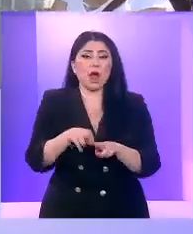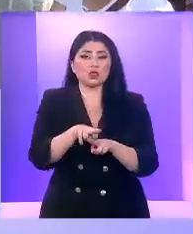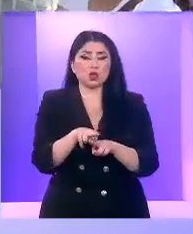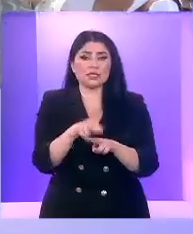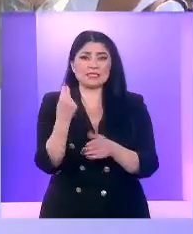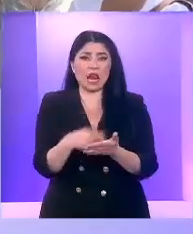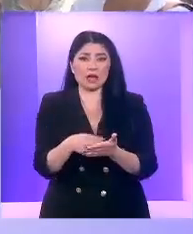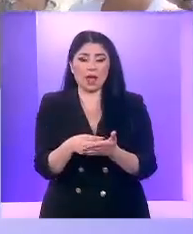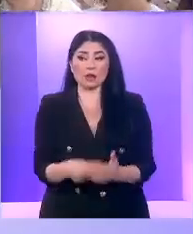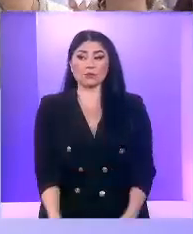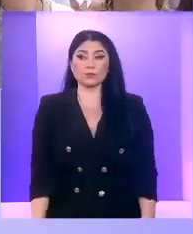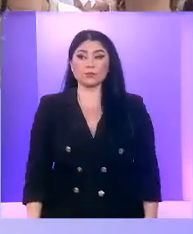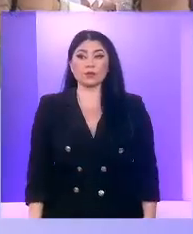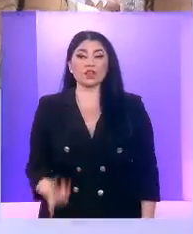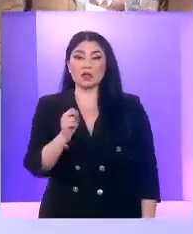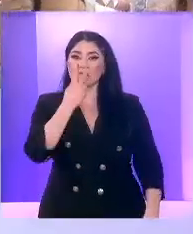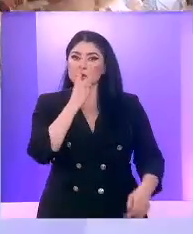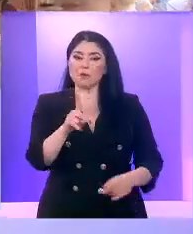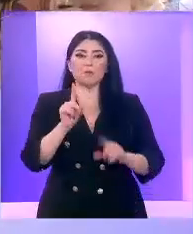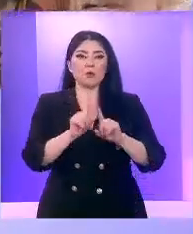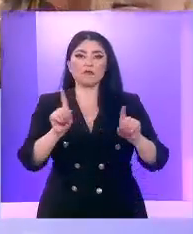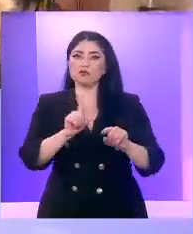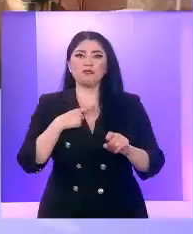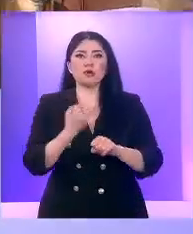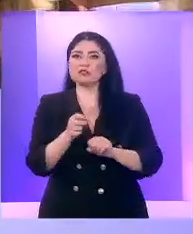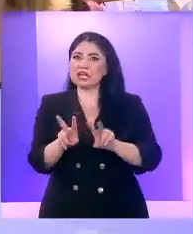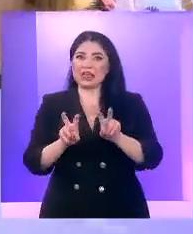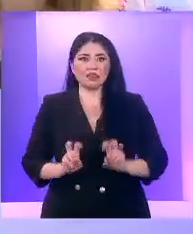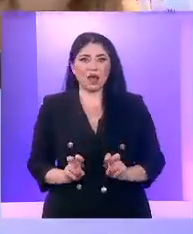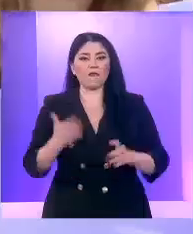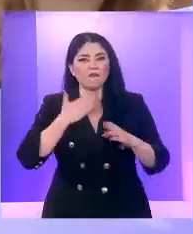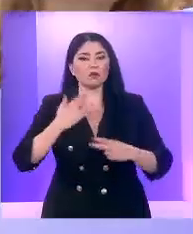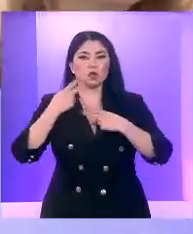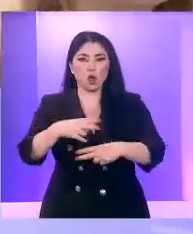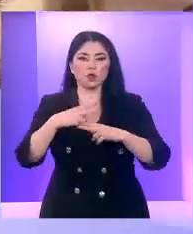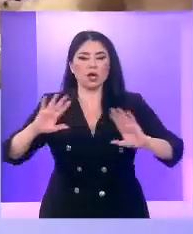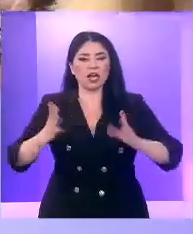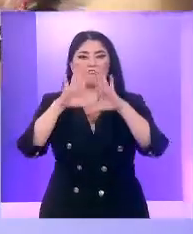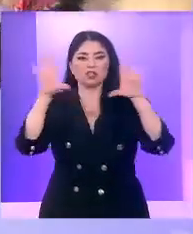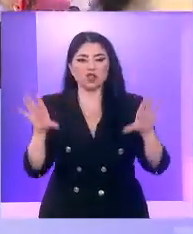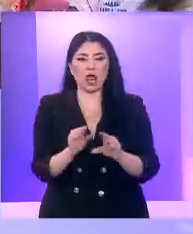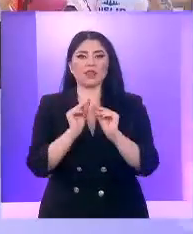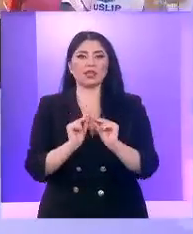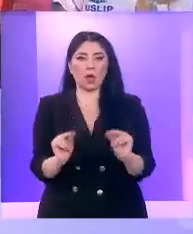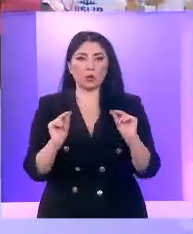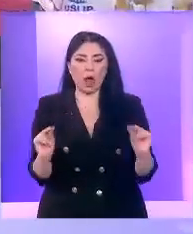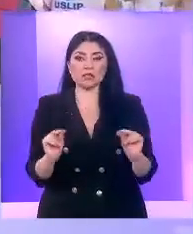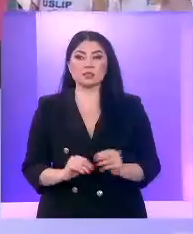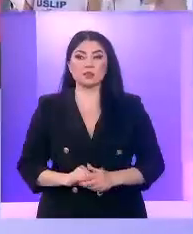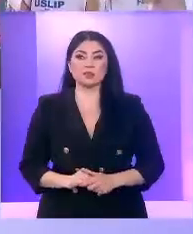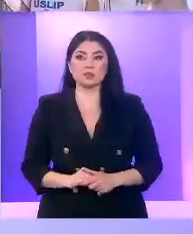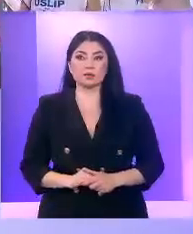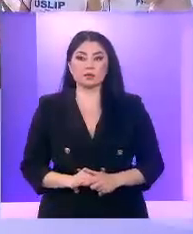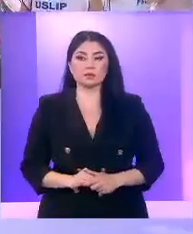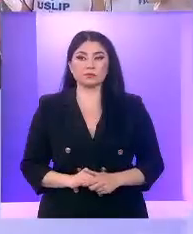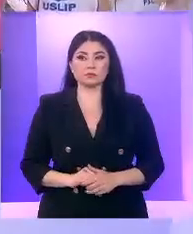majorări, însă vedem că profesorii nu vor să facă un pas înapoi și vor continua greva generală din educație. Între timp apar și